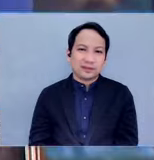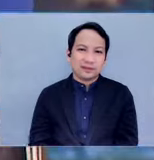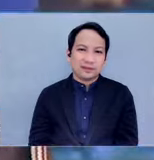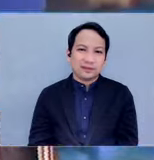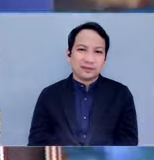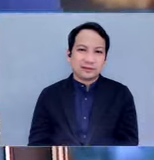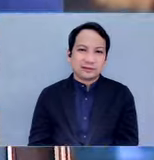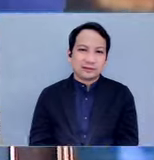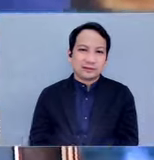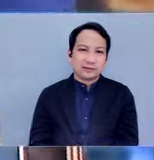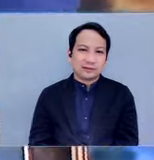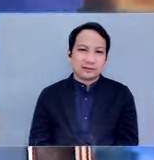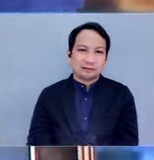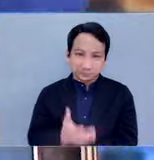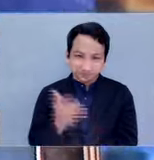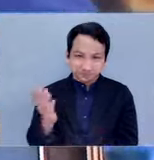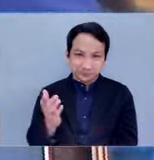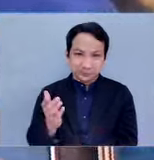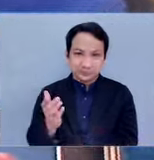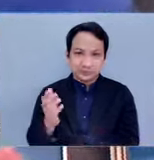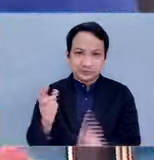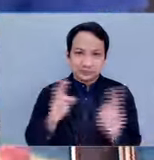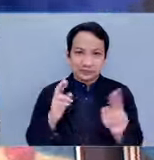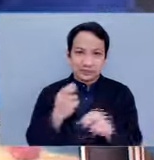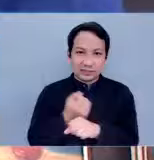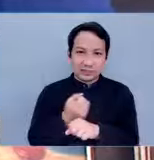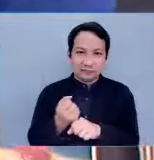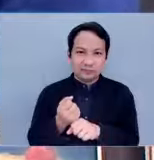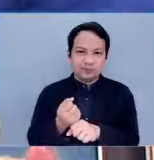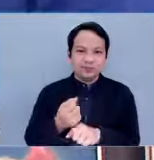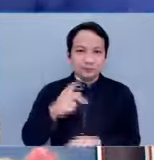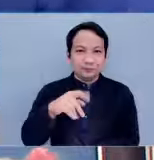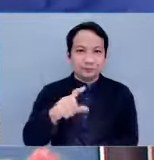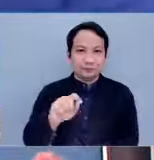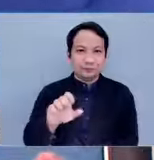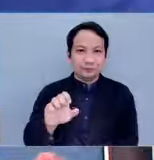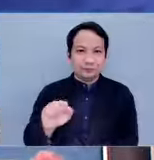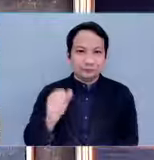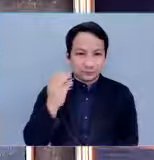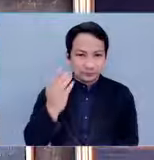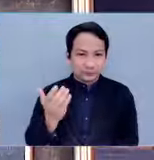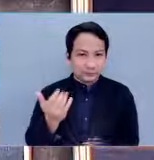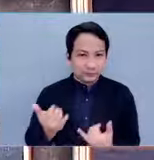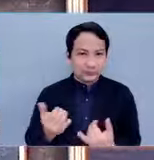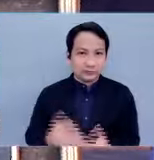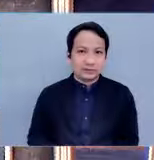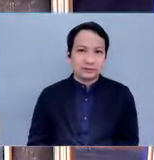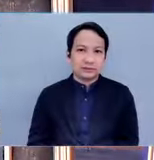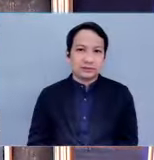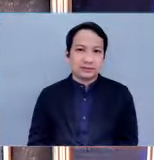Bakit naman? So ano ba yung pinakamahirap na nagawa mo ng portrait? Nandito ba siya ngayon? Ay, sino?